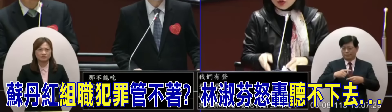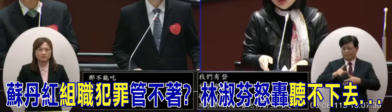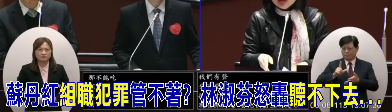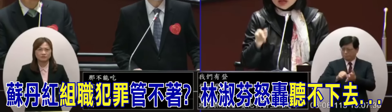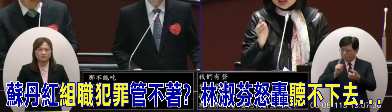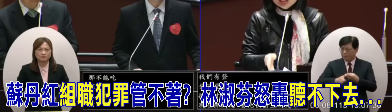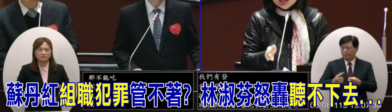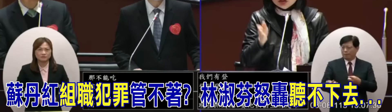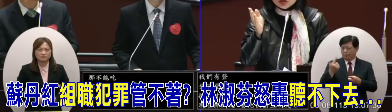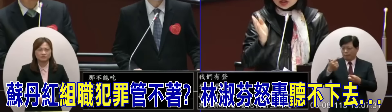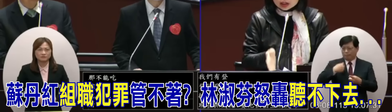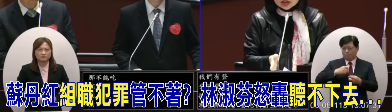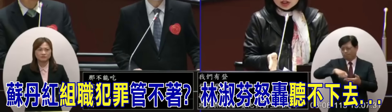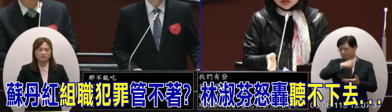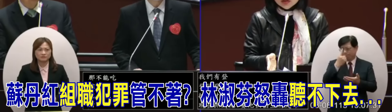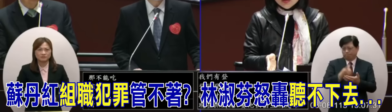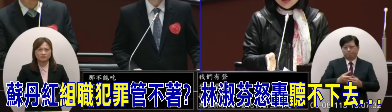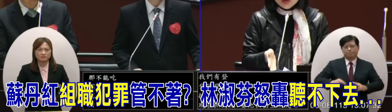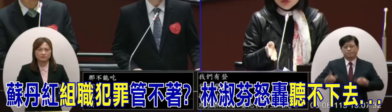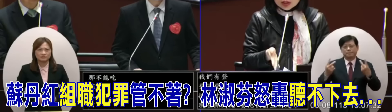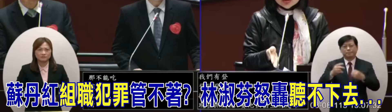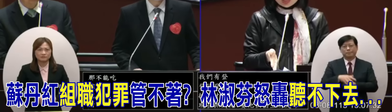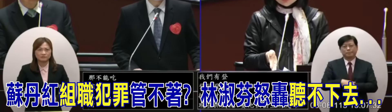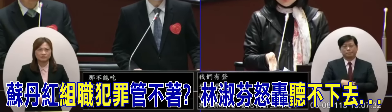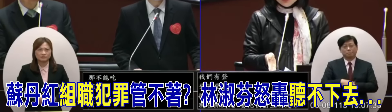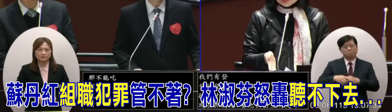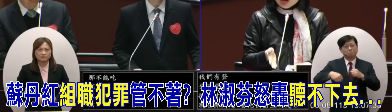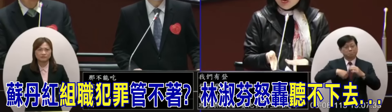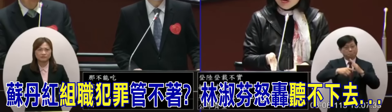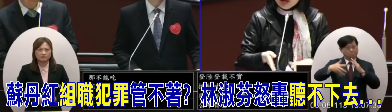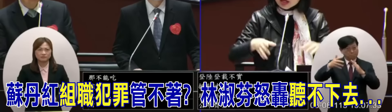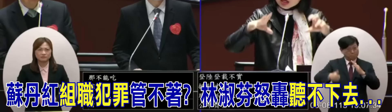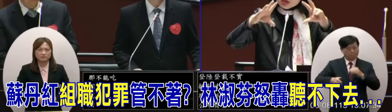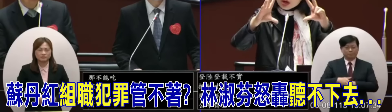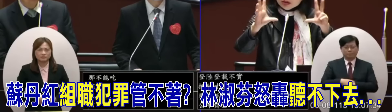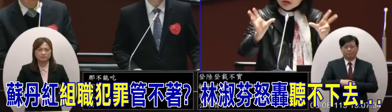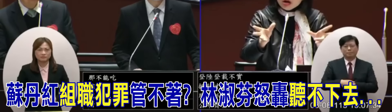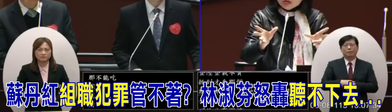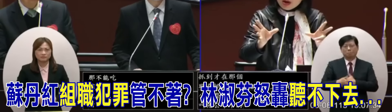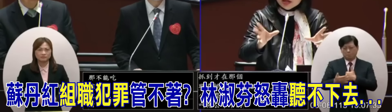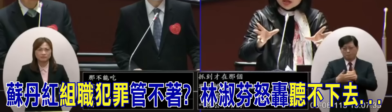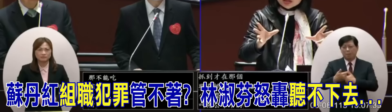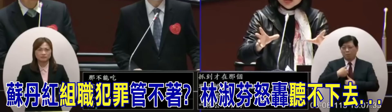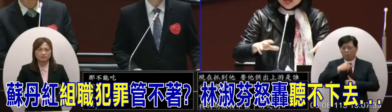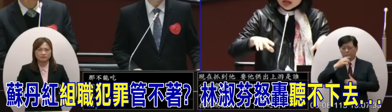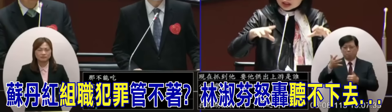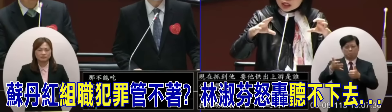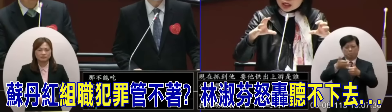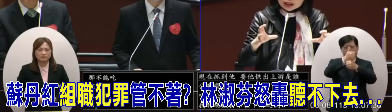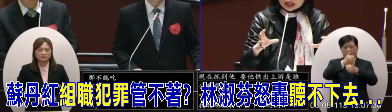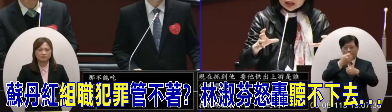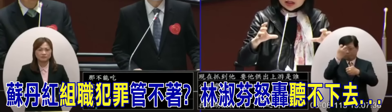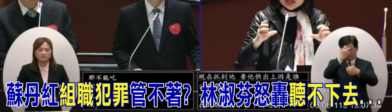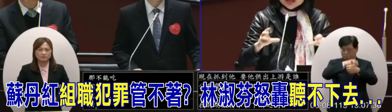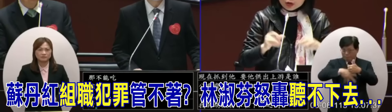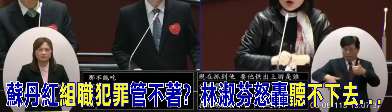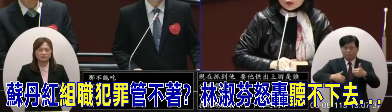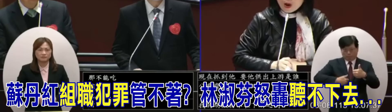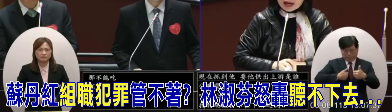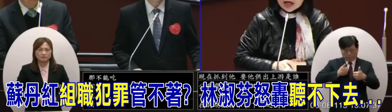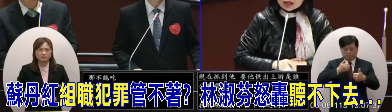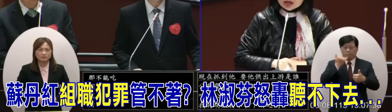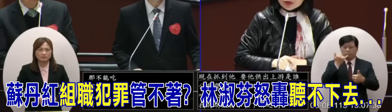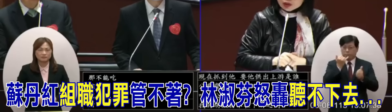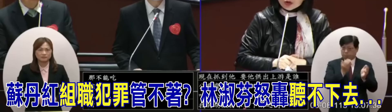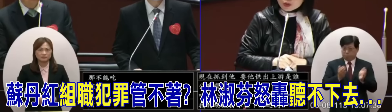我们绝对要彻底的革新。院长，给我们一个源头管理，是一个真正的